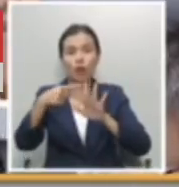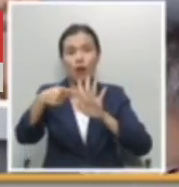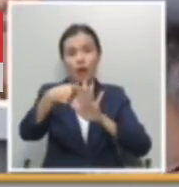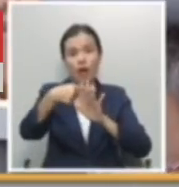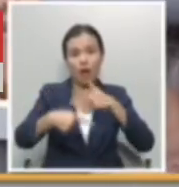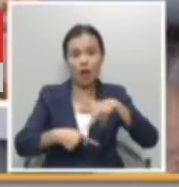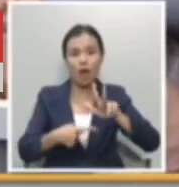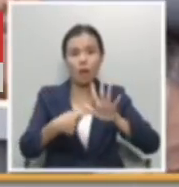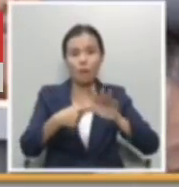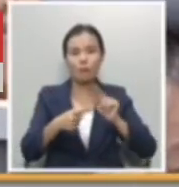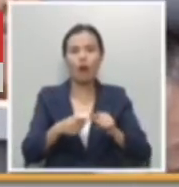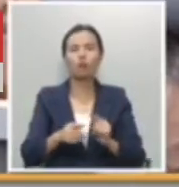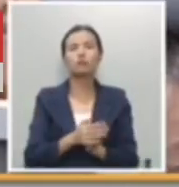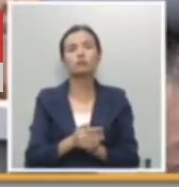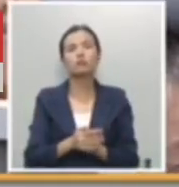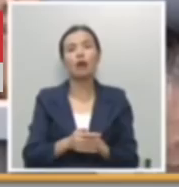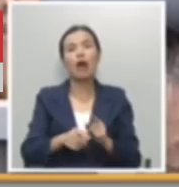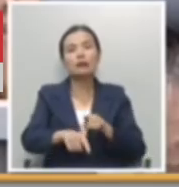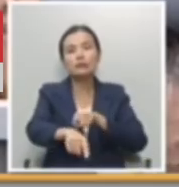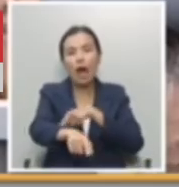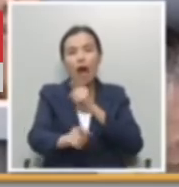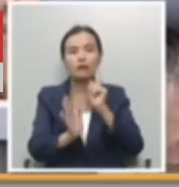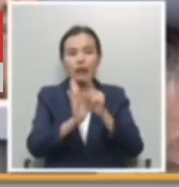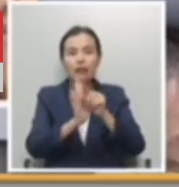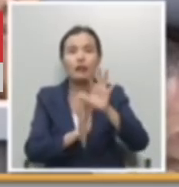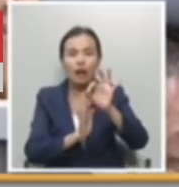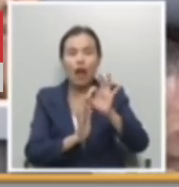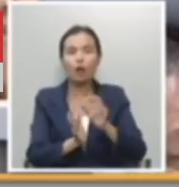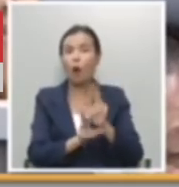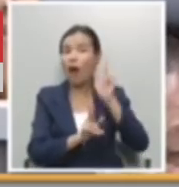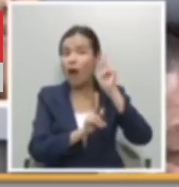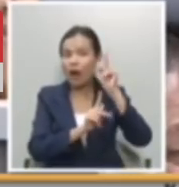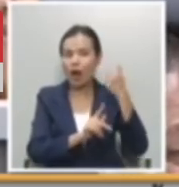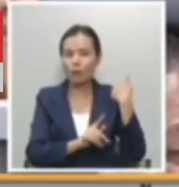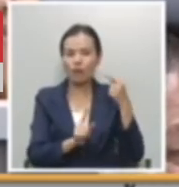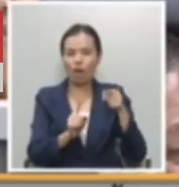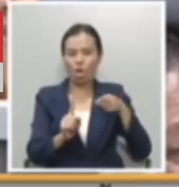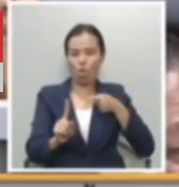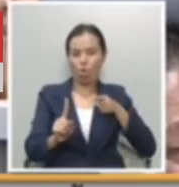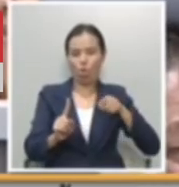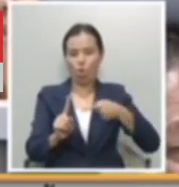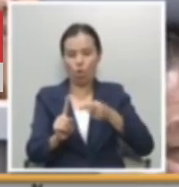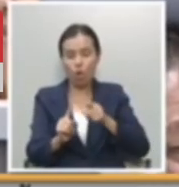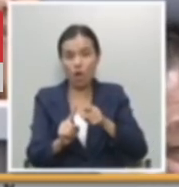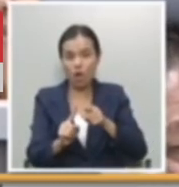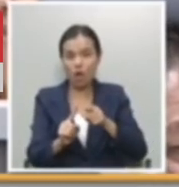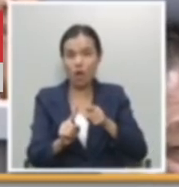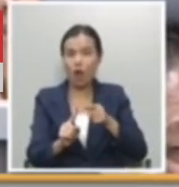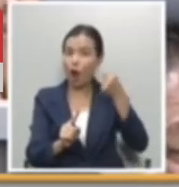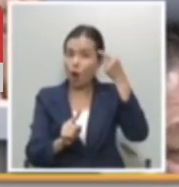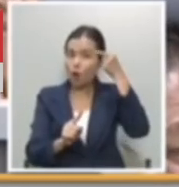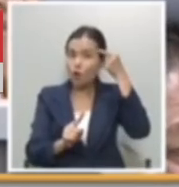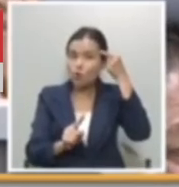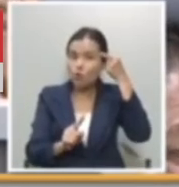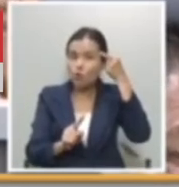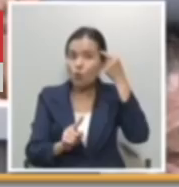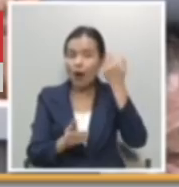ไป9นาทีแต่ข่าวทางลึกบอกว่ามัวแต่ซิกแซกกันจะได้รู้ราคาคู่แข่งผมไม่ได้พูดนะข่าวท